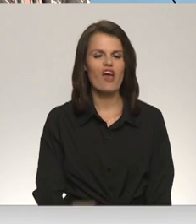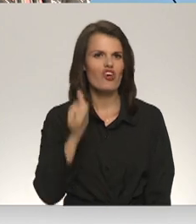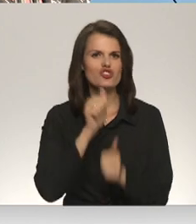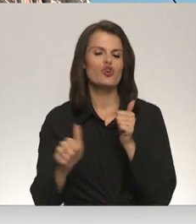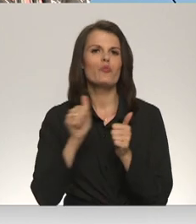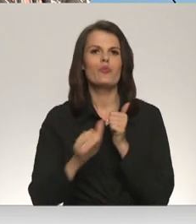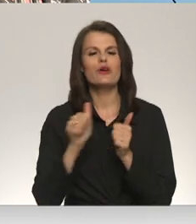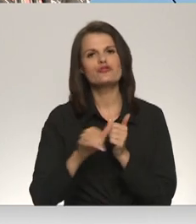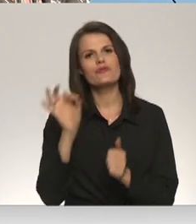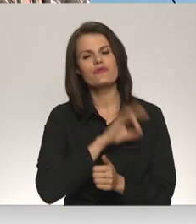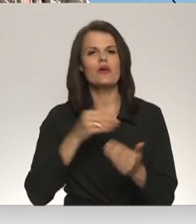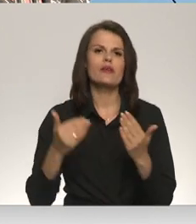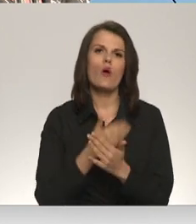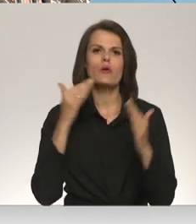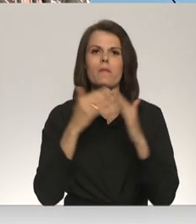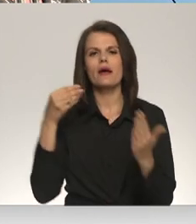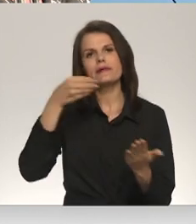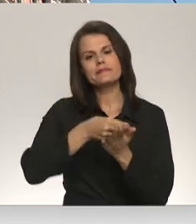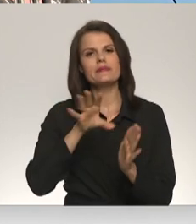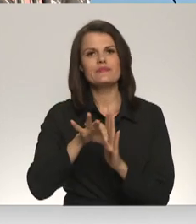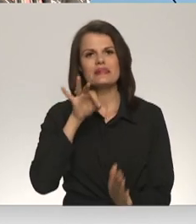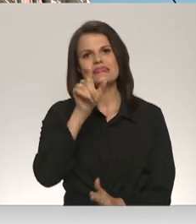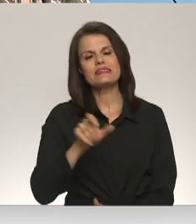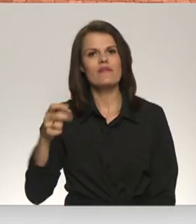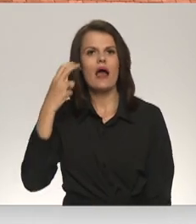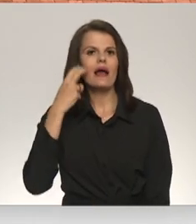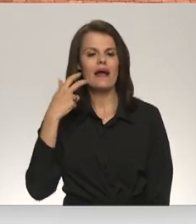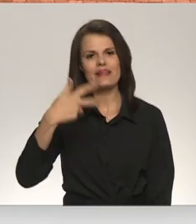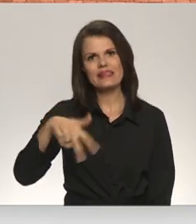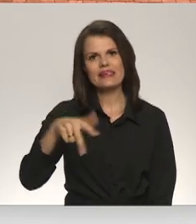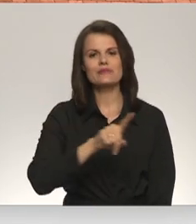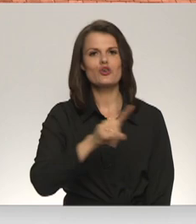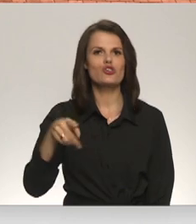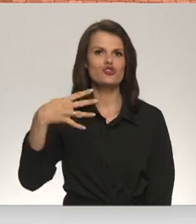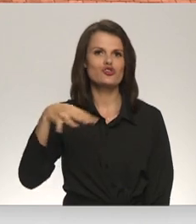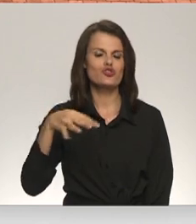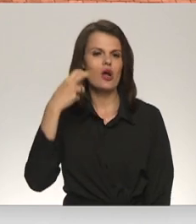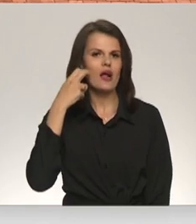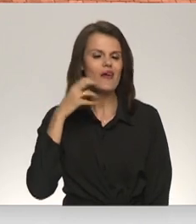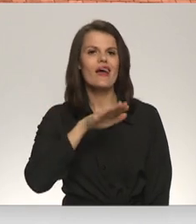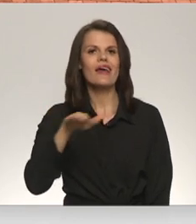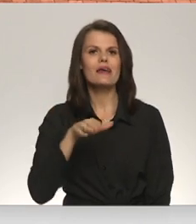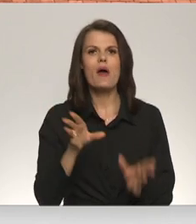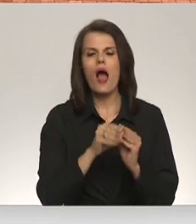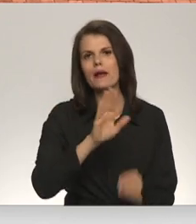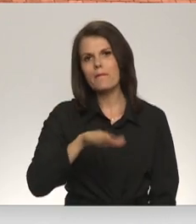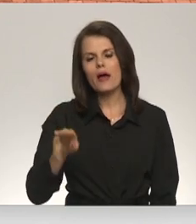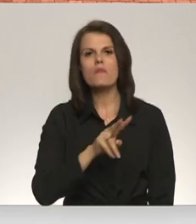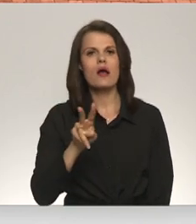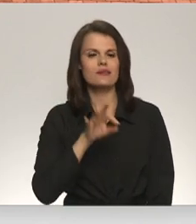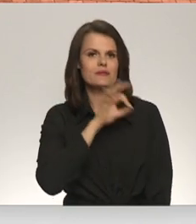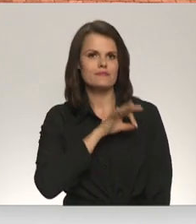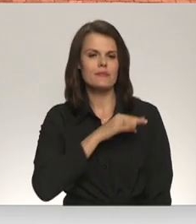Visbiežāk par labu jauna mājokļa pirkšanai izšķiras iedzīvotāji vecumā no 30 līdz 40 gadiem, ģimenes ar bērniem un ienākumiem, kas